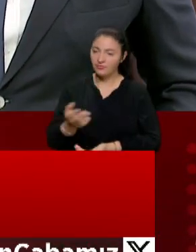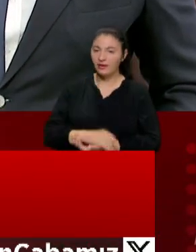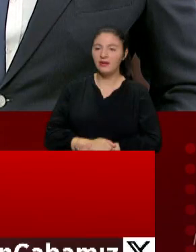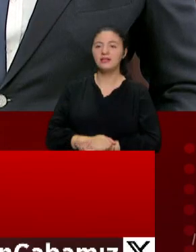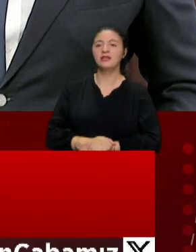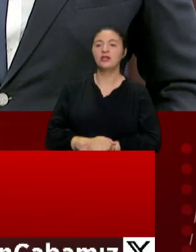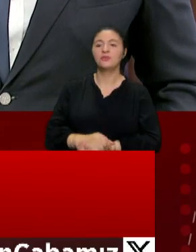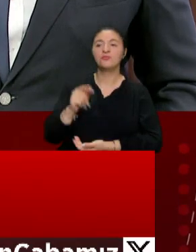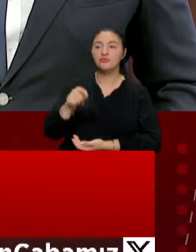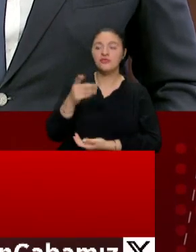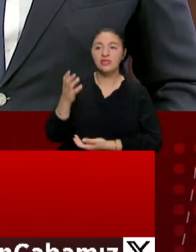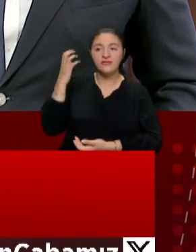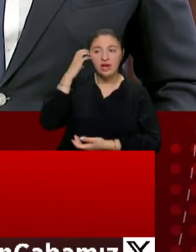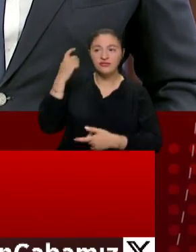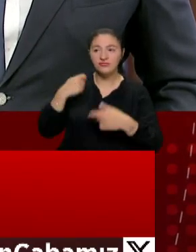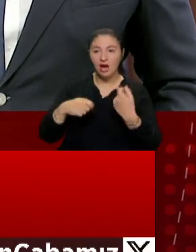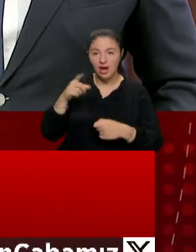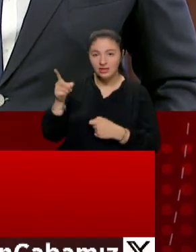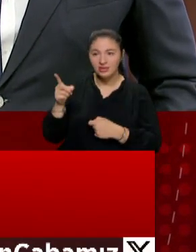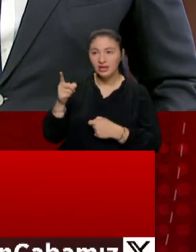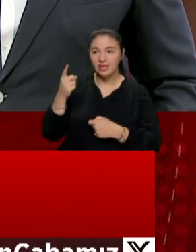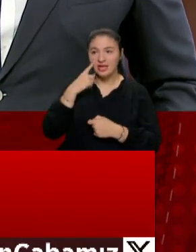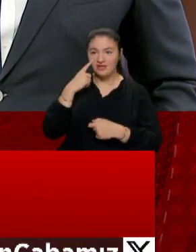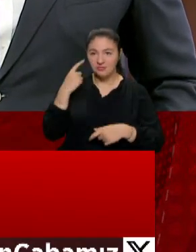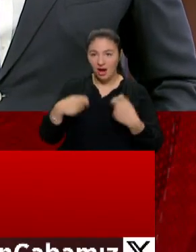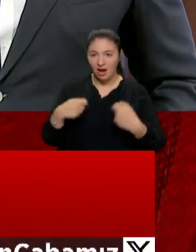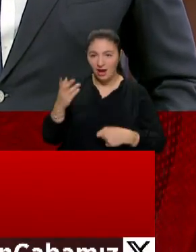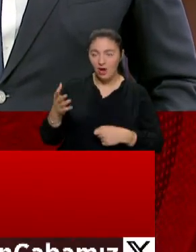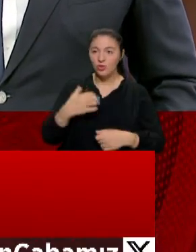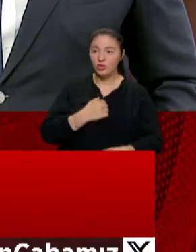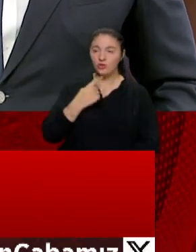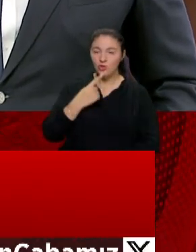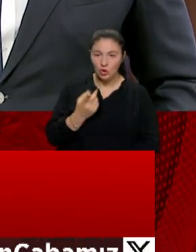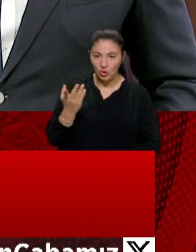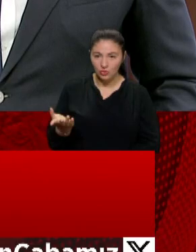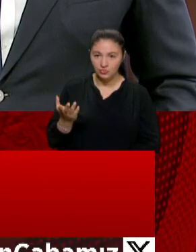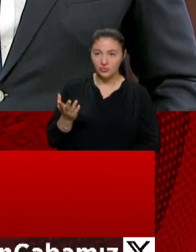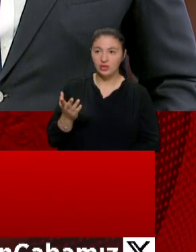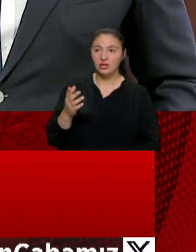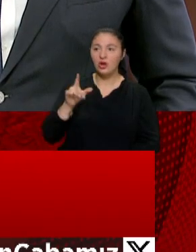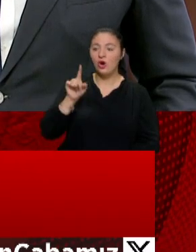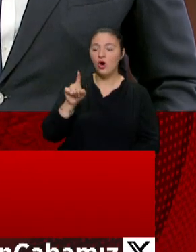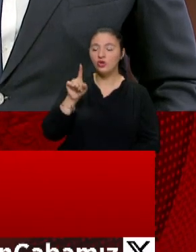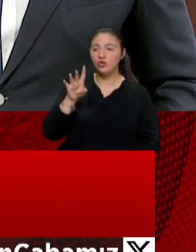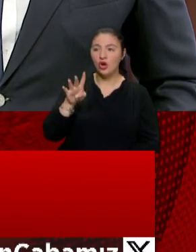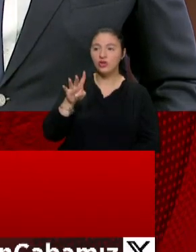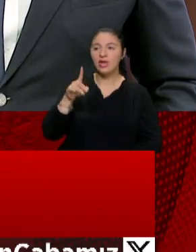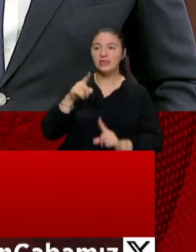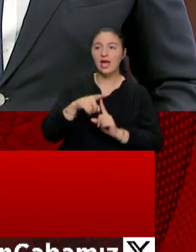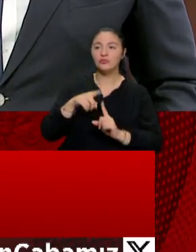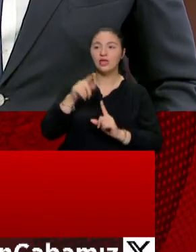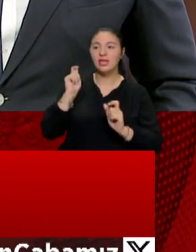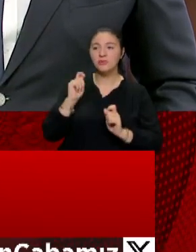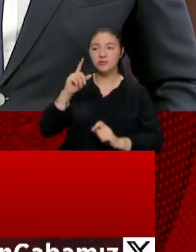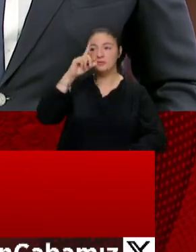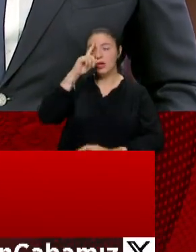Ama bu sefer de Vakıfbank devlet bankası üzülerek söylüyorum 14 14 Temmuz'da